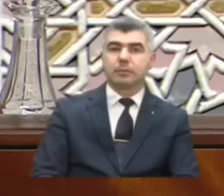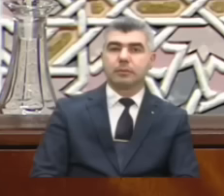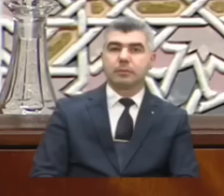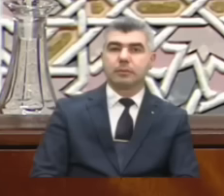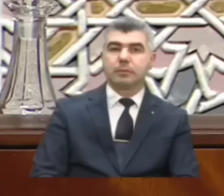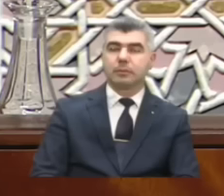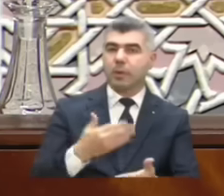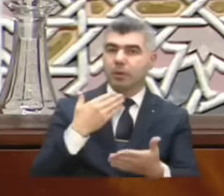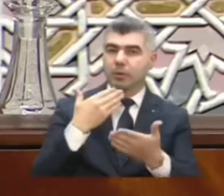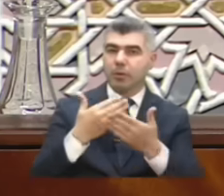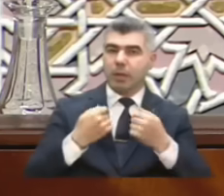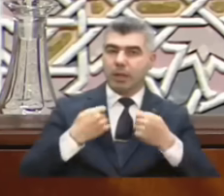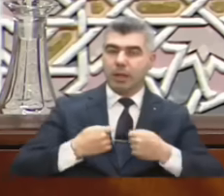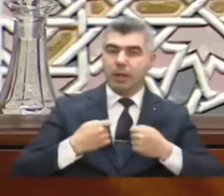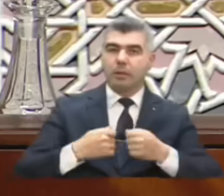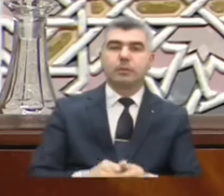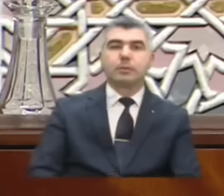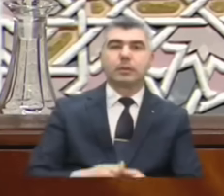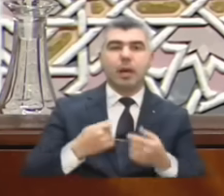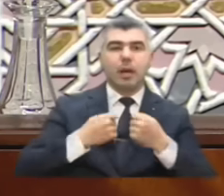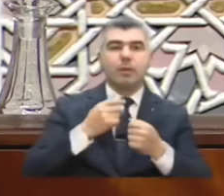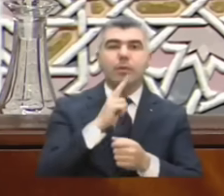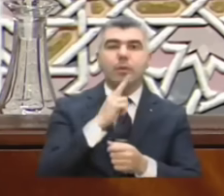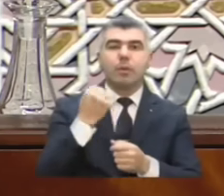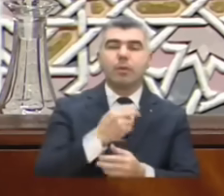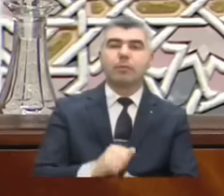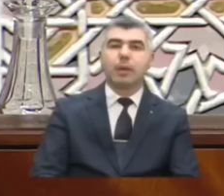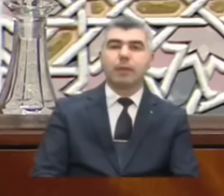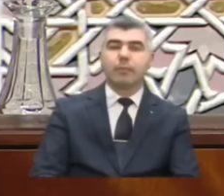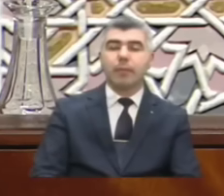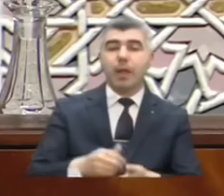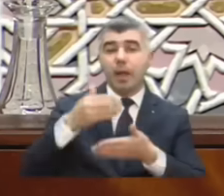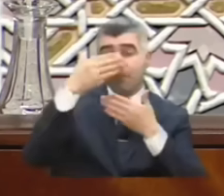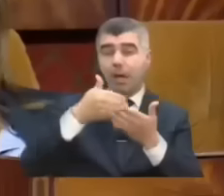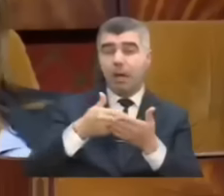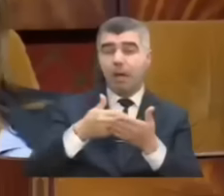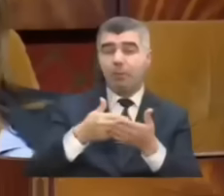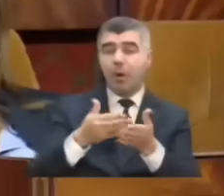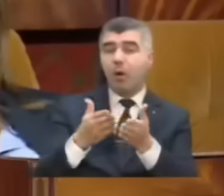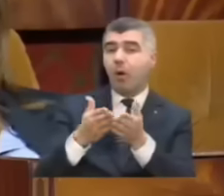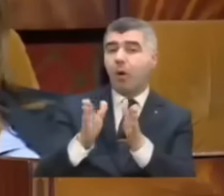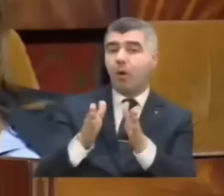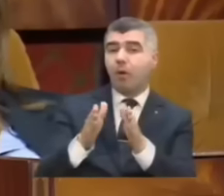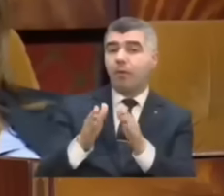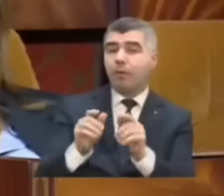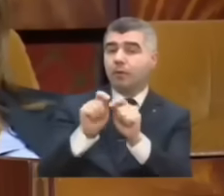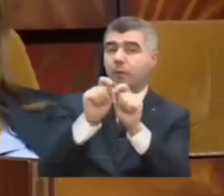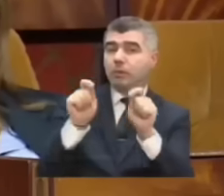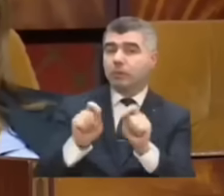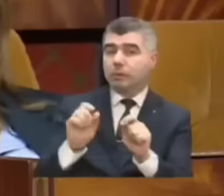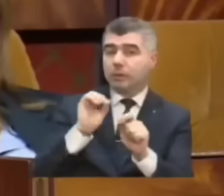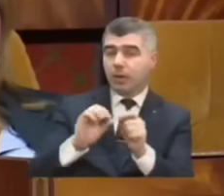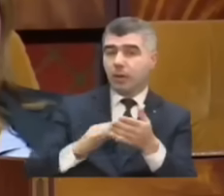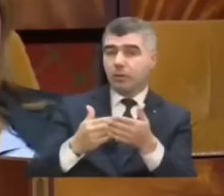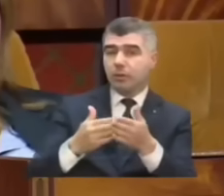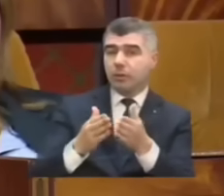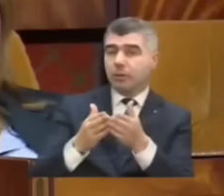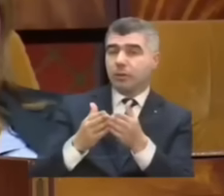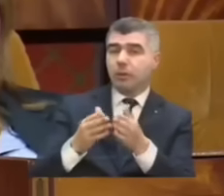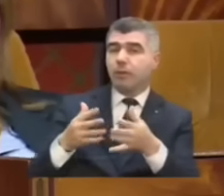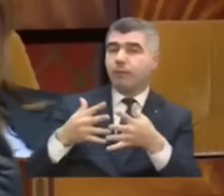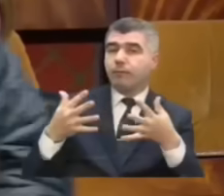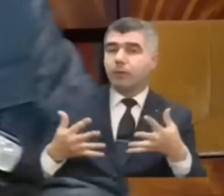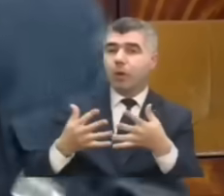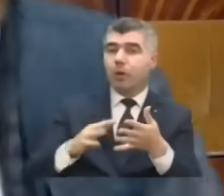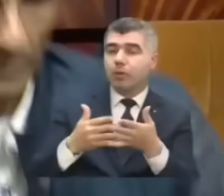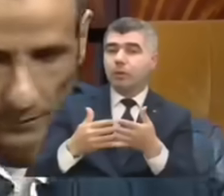الأصل. شكرا سيد الرئيس. سيد رئيس الحكومة، المغرب اختار الانفتاح وتحرير الاقتصاد الوطني وتنويع الشركاء وفتح أسواقه